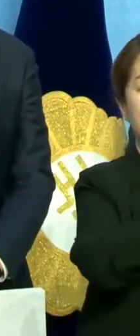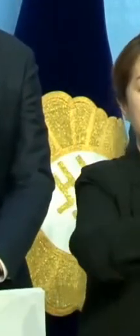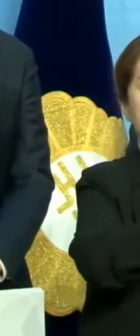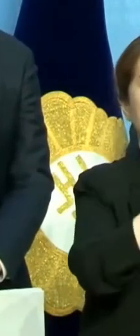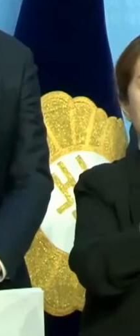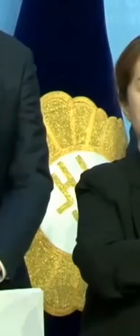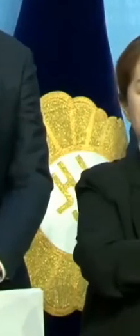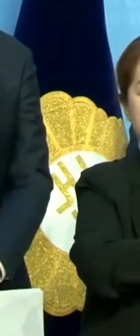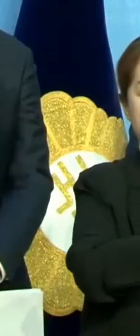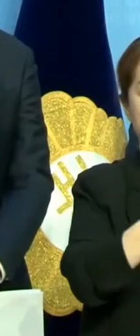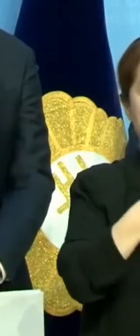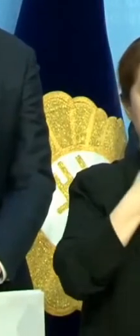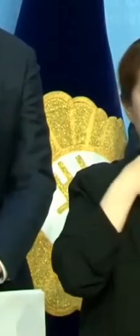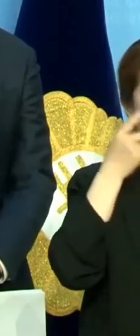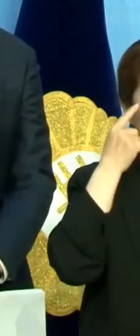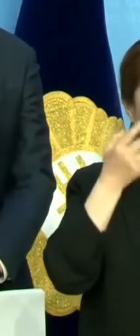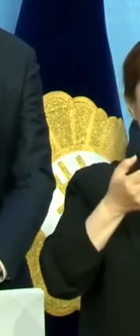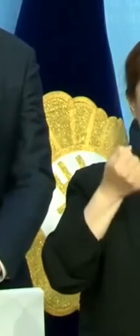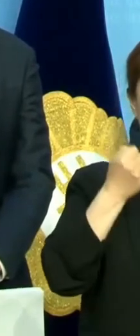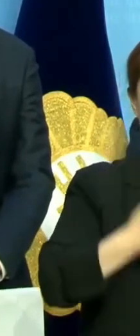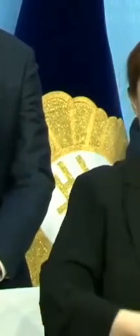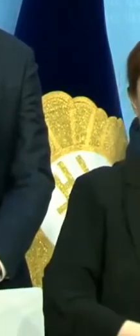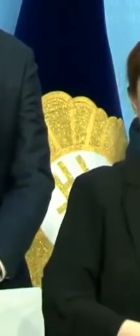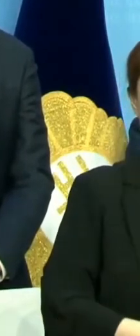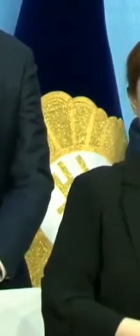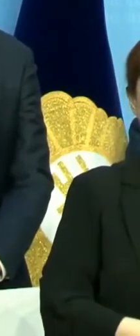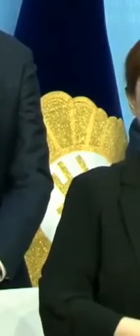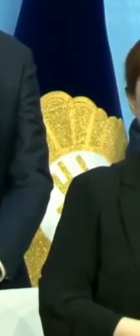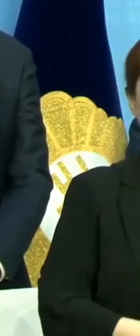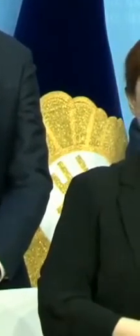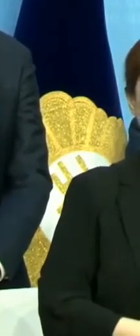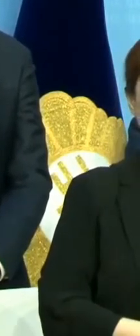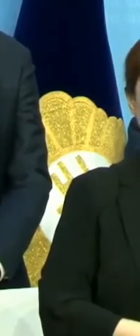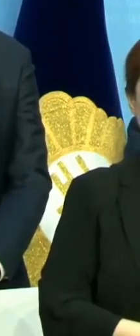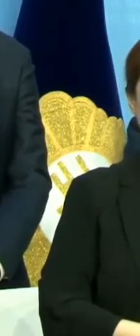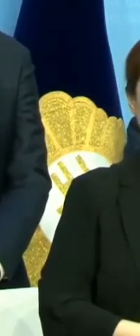관심이 없었다고 저는 생각하고 있습니다.